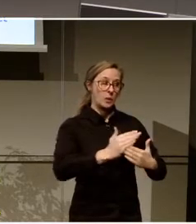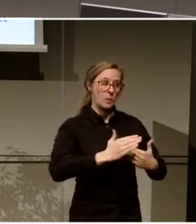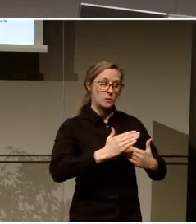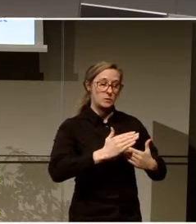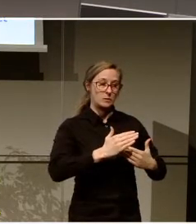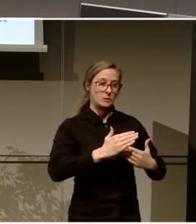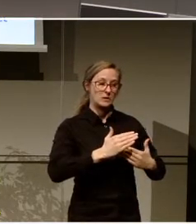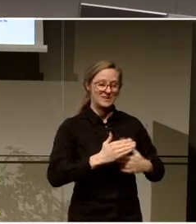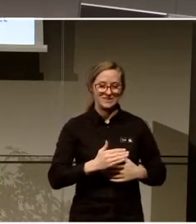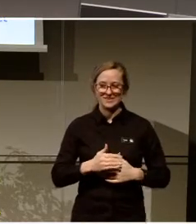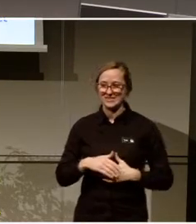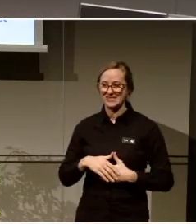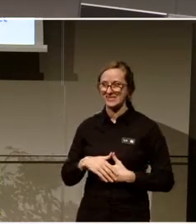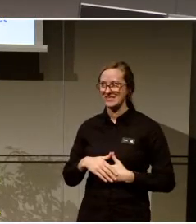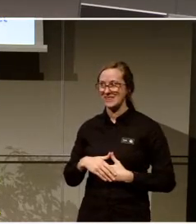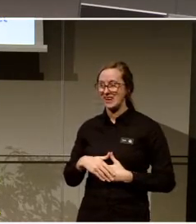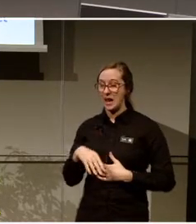Nej, men